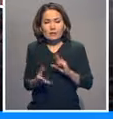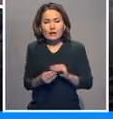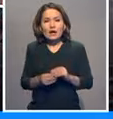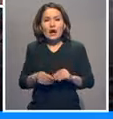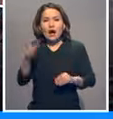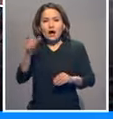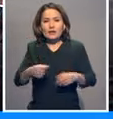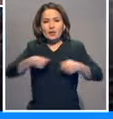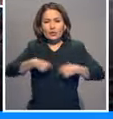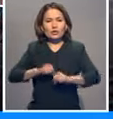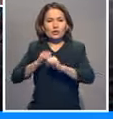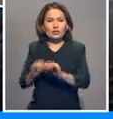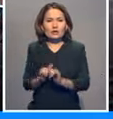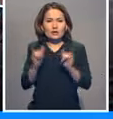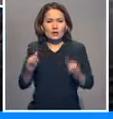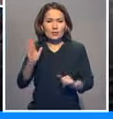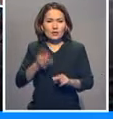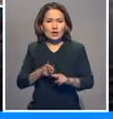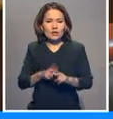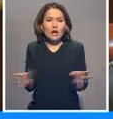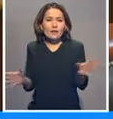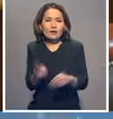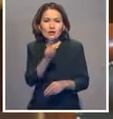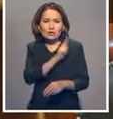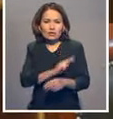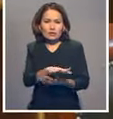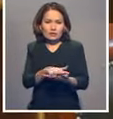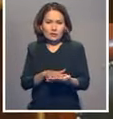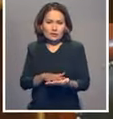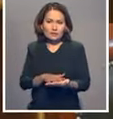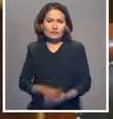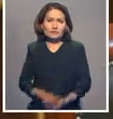оң бағасын берді. Қос тарап алдағы уақытта да тығыз байланыста болатындықтарын айтты, тарқасты.